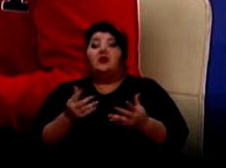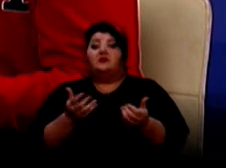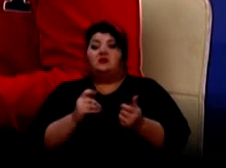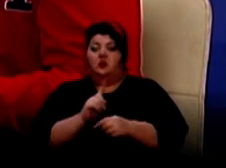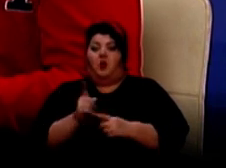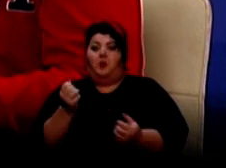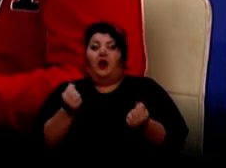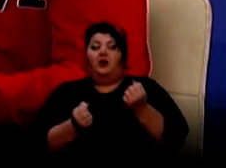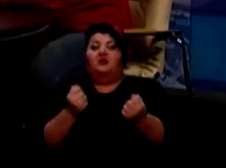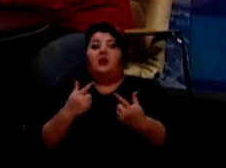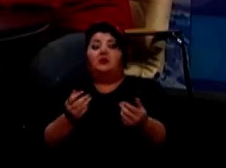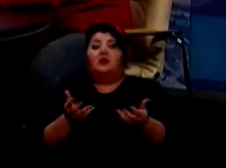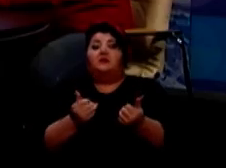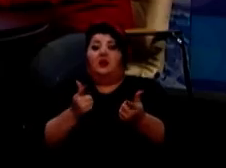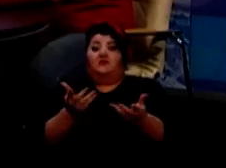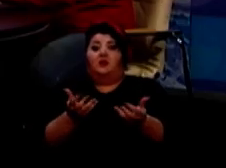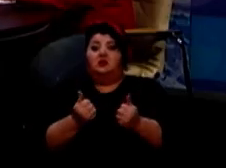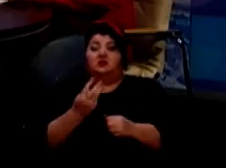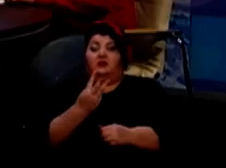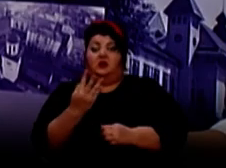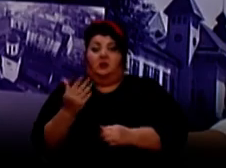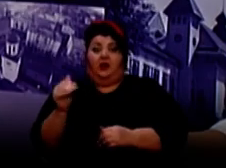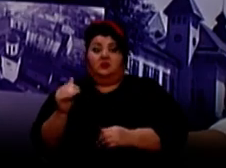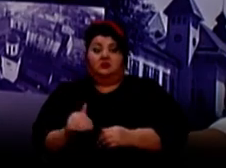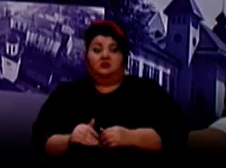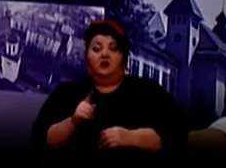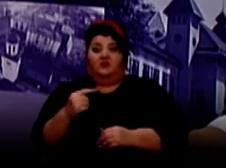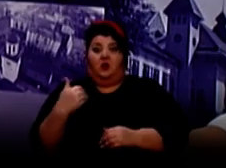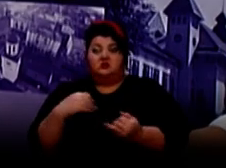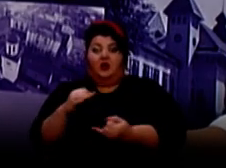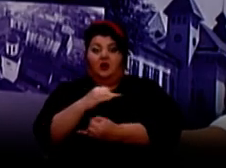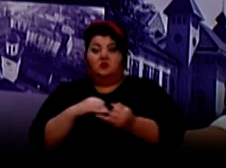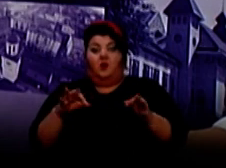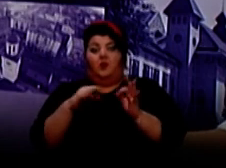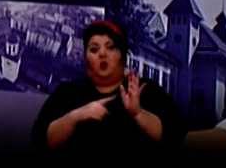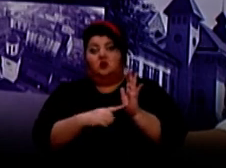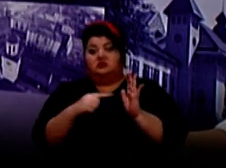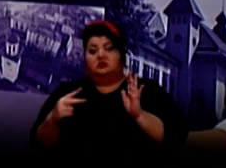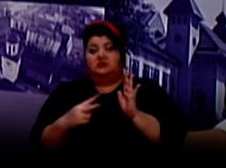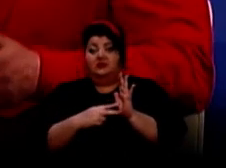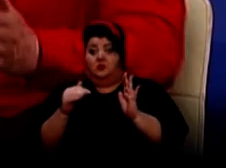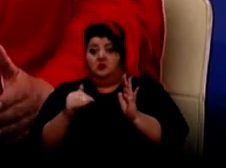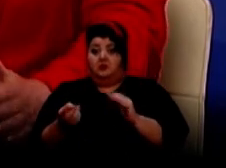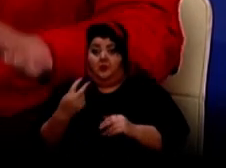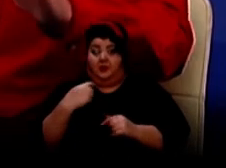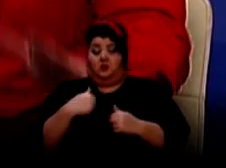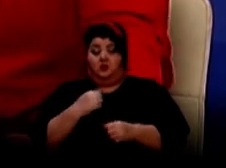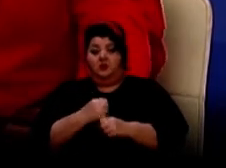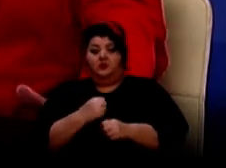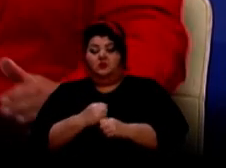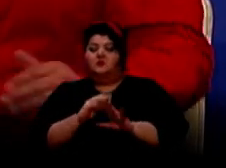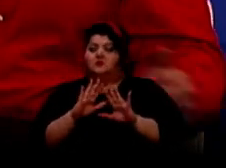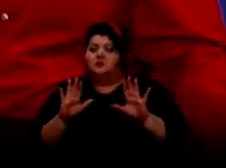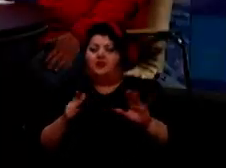нормальних водіїв? Олександр Сергійович, ви отримуєте зарплату 35 тисяч. І ви хочете розмовляти про 6-7 тисяч? Приходьте нас і працюйте. Останнє запитання